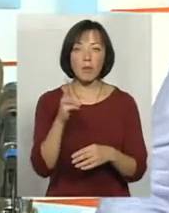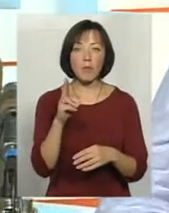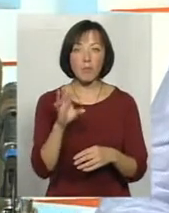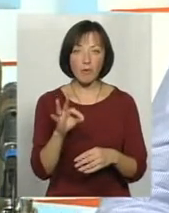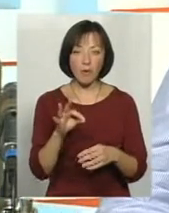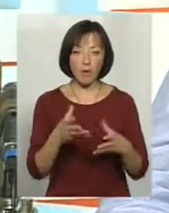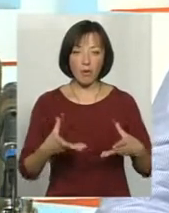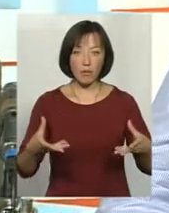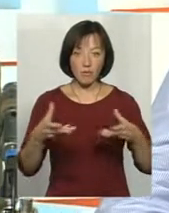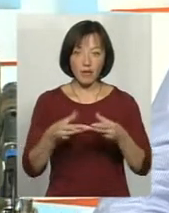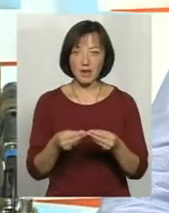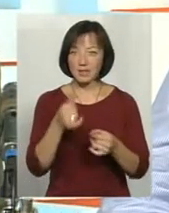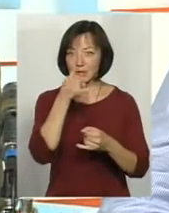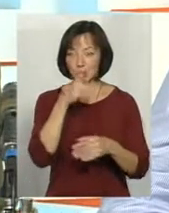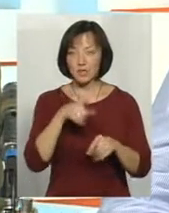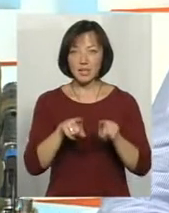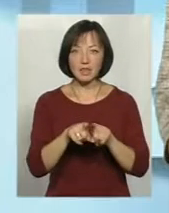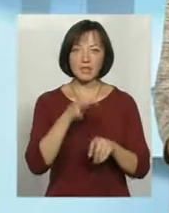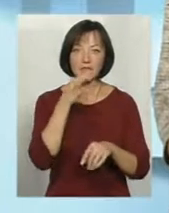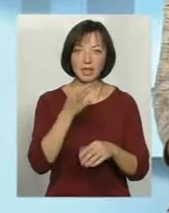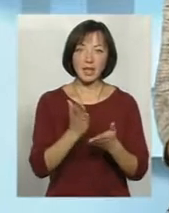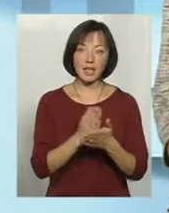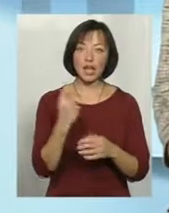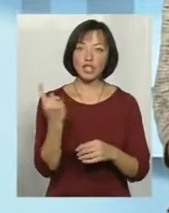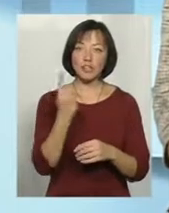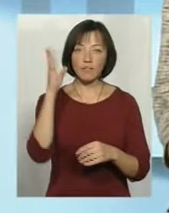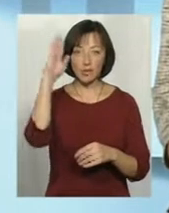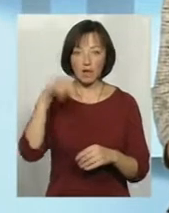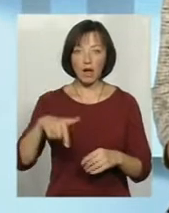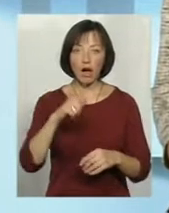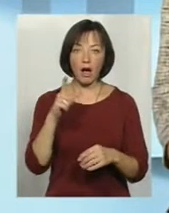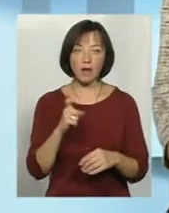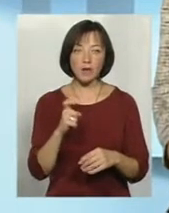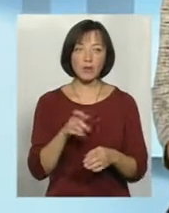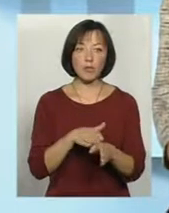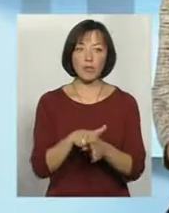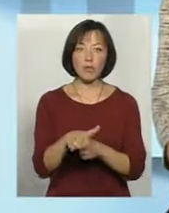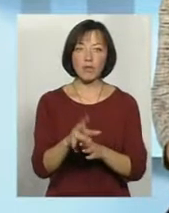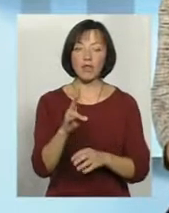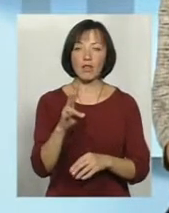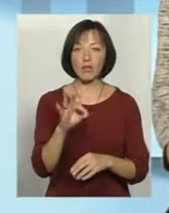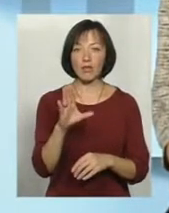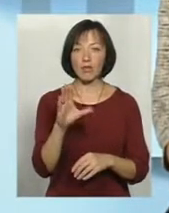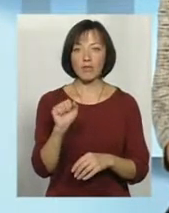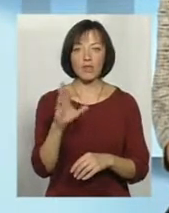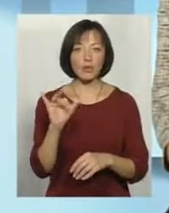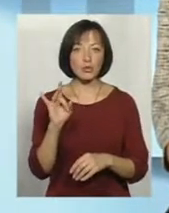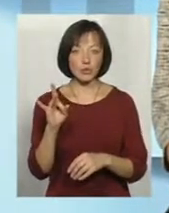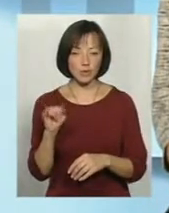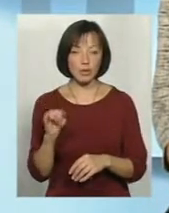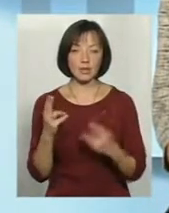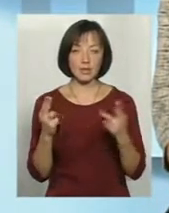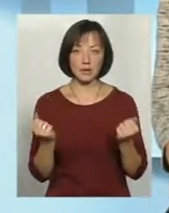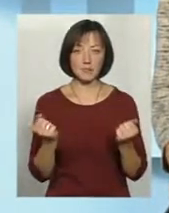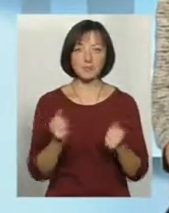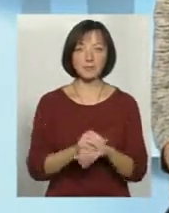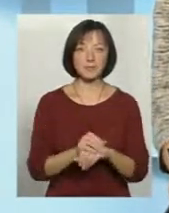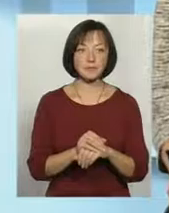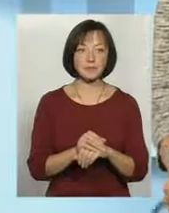кооперації. Ну, не можна так сказати. В нас є лічильники води і газу, які виготовляються повністю на Новаторі. Так, хіба